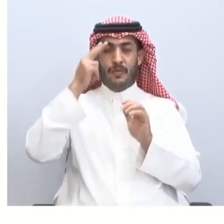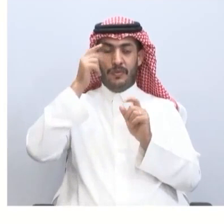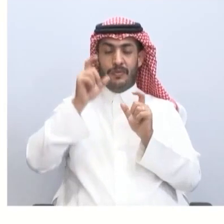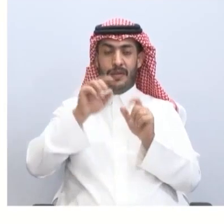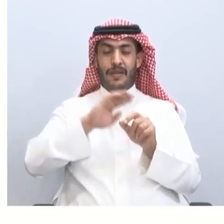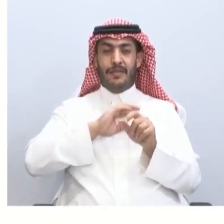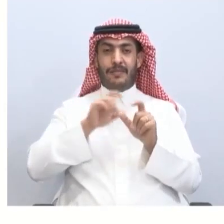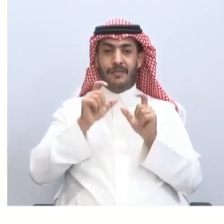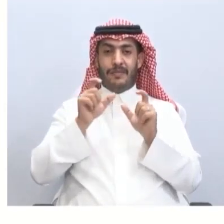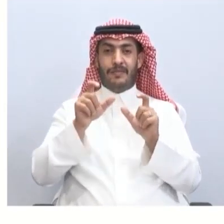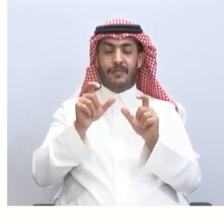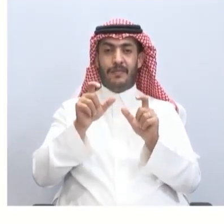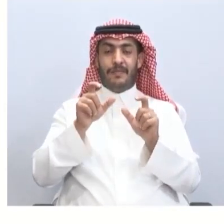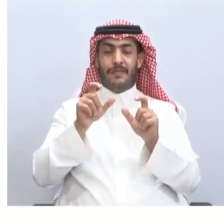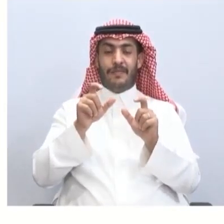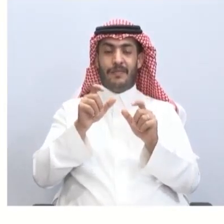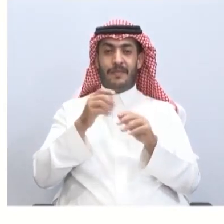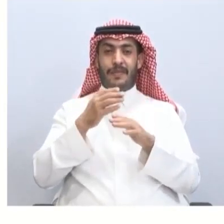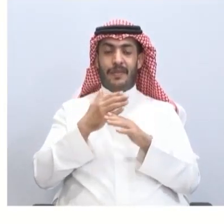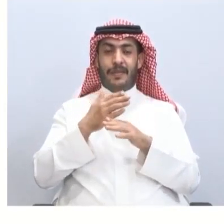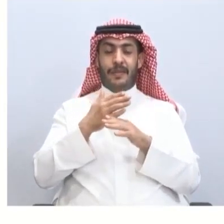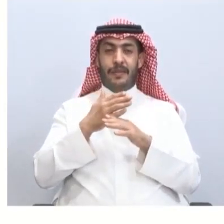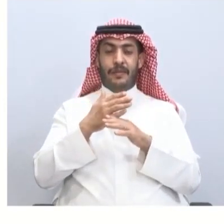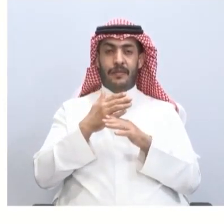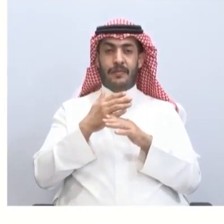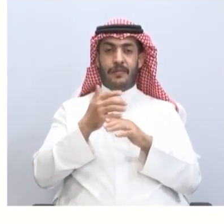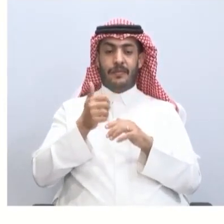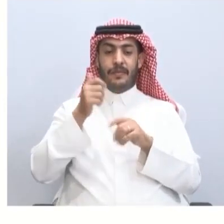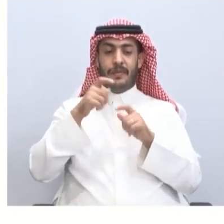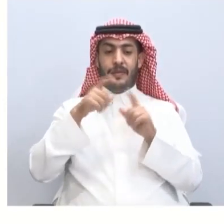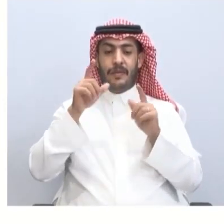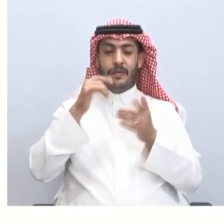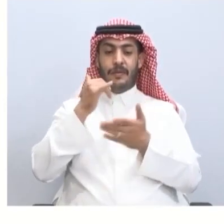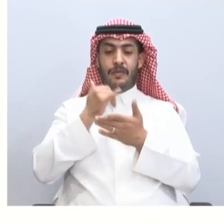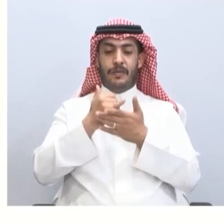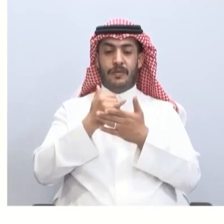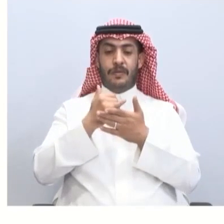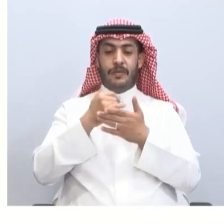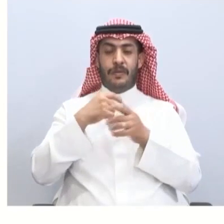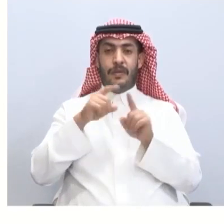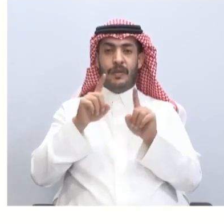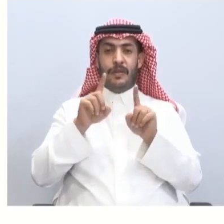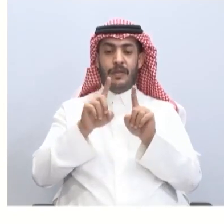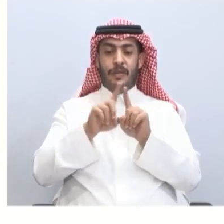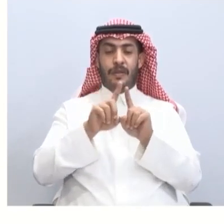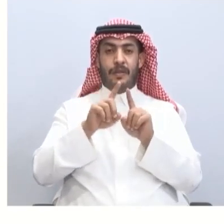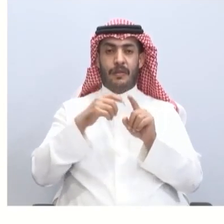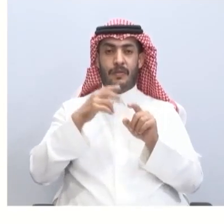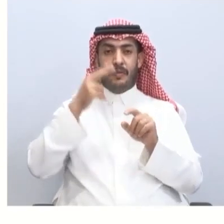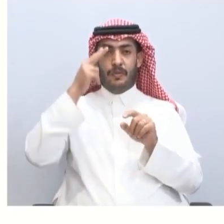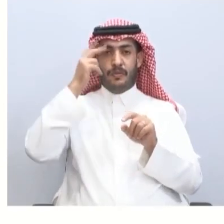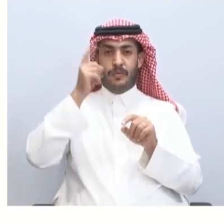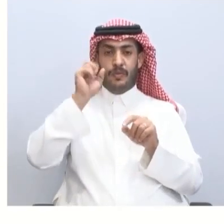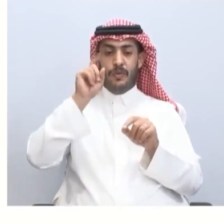من قوه ادى ذلك الى ماذا اعلن ولاءه للدوله السعوديه